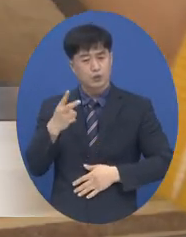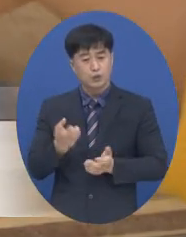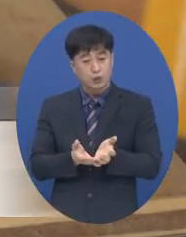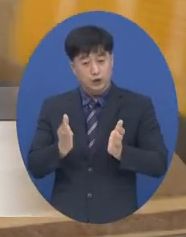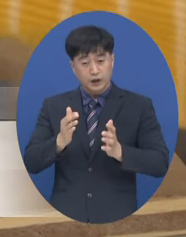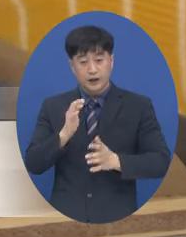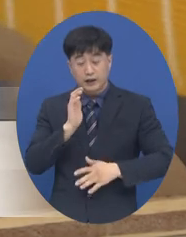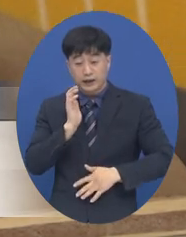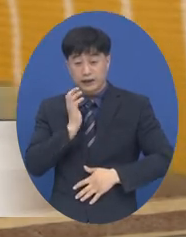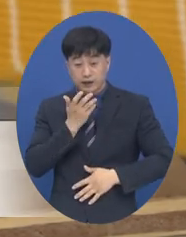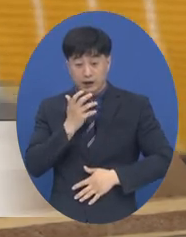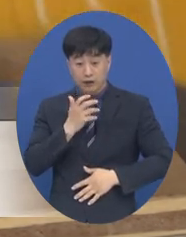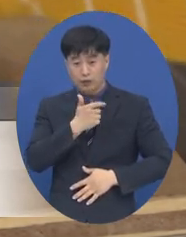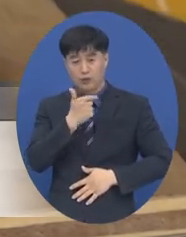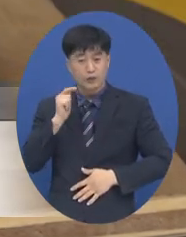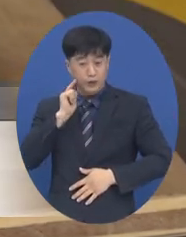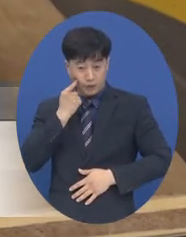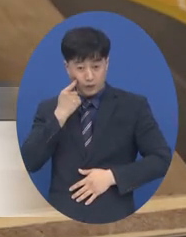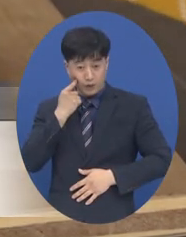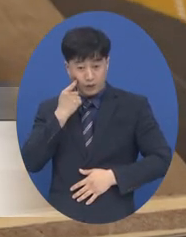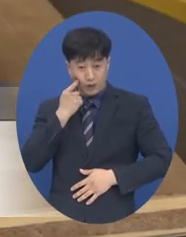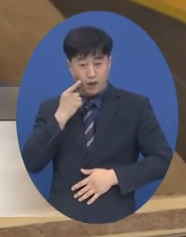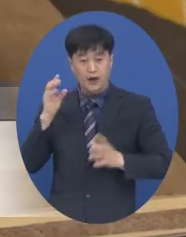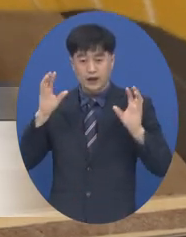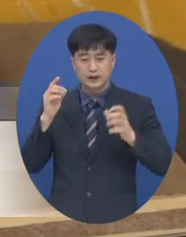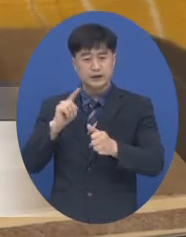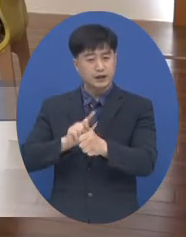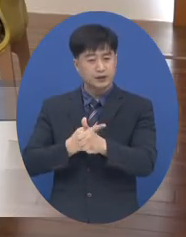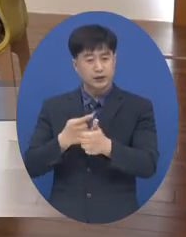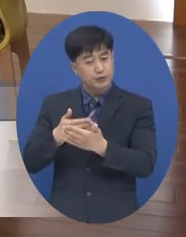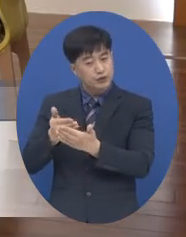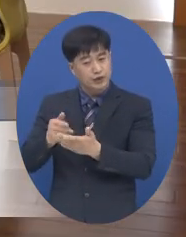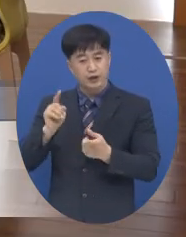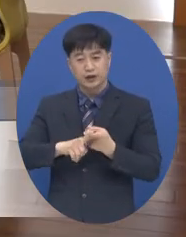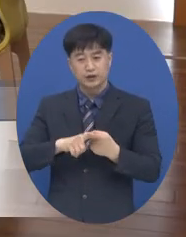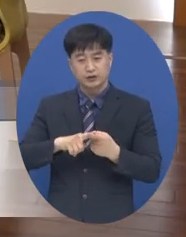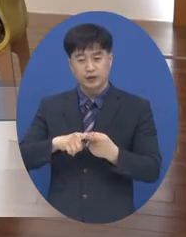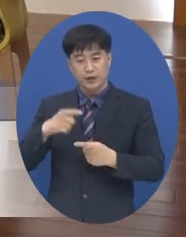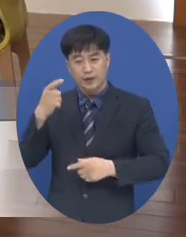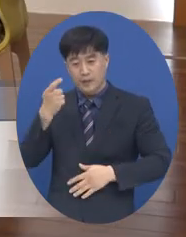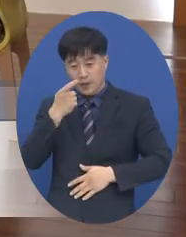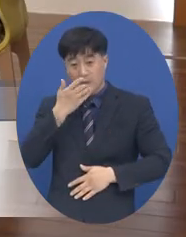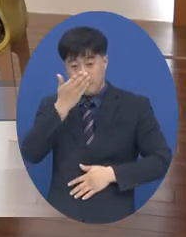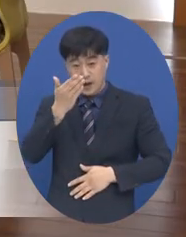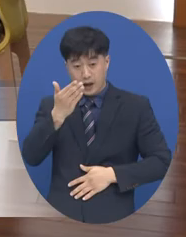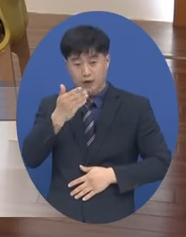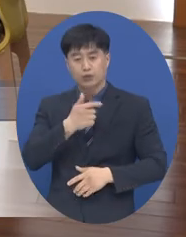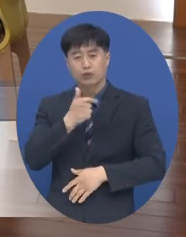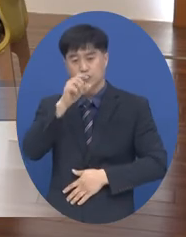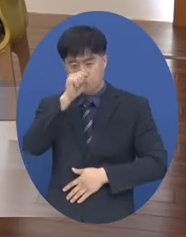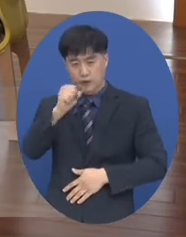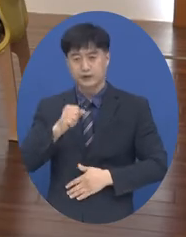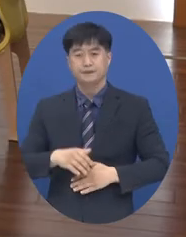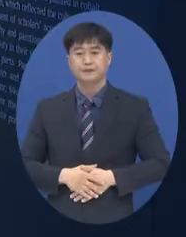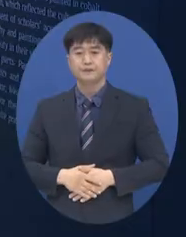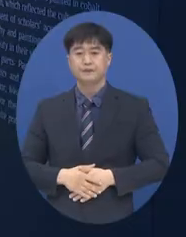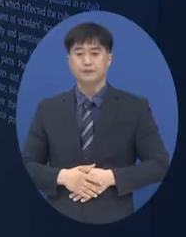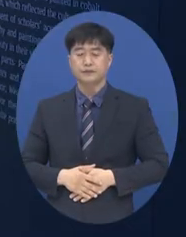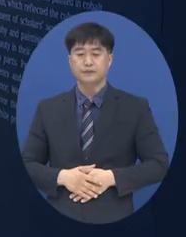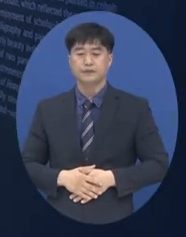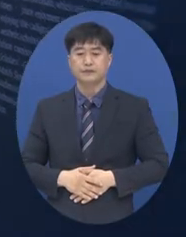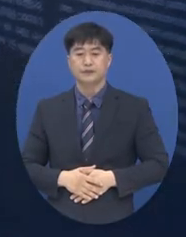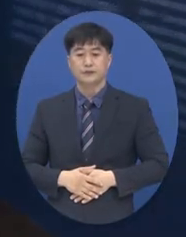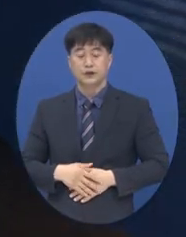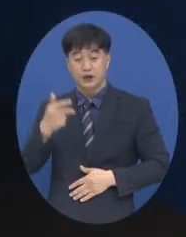이렇게 색채감 도 굉장히 예쁘거든요 아마 우리의 자연스럽게 미술에 대해서 습득할 수가 있게 되어서 너무 좋은거 것